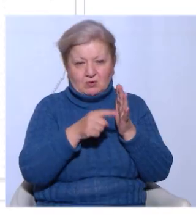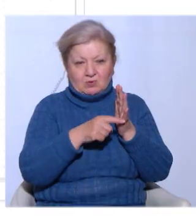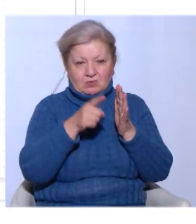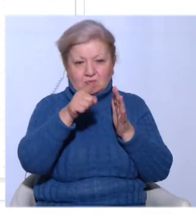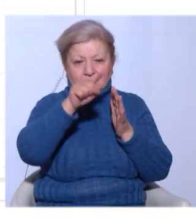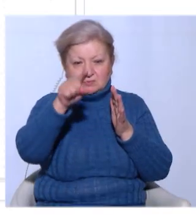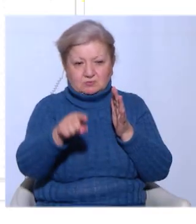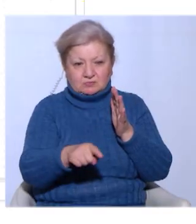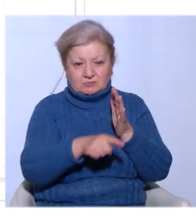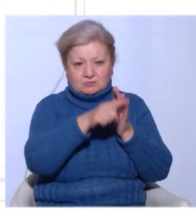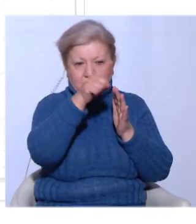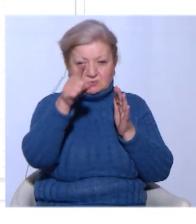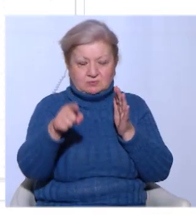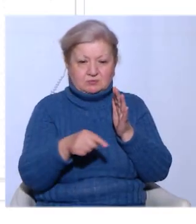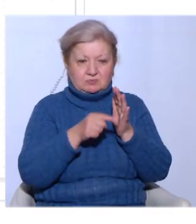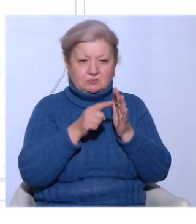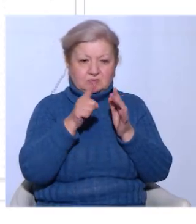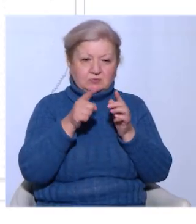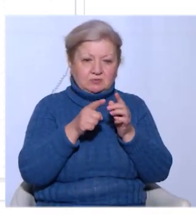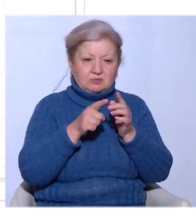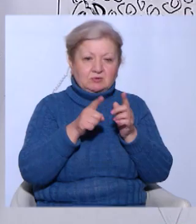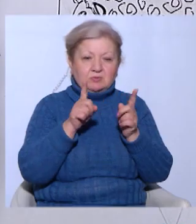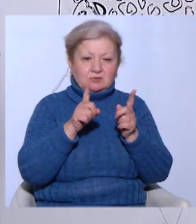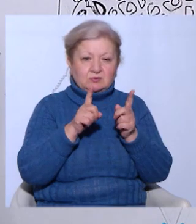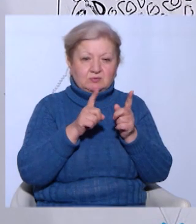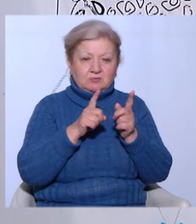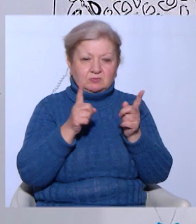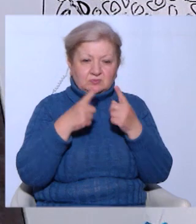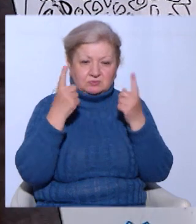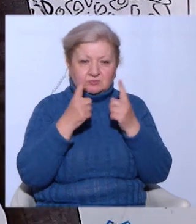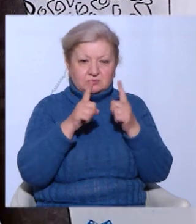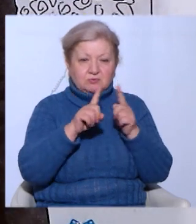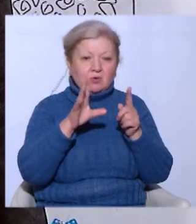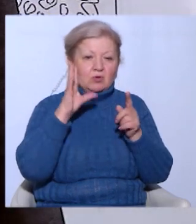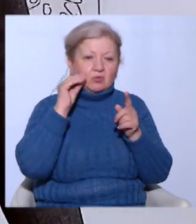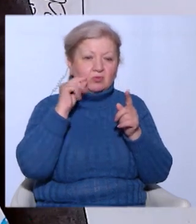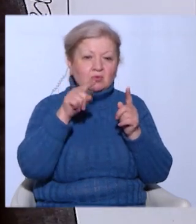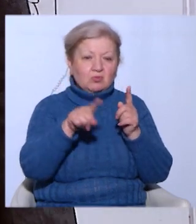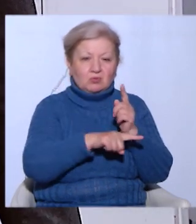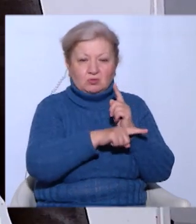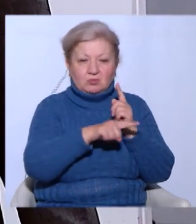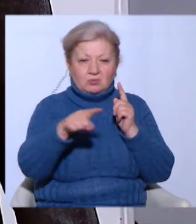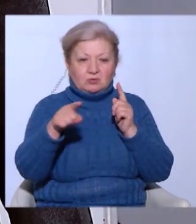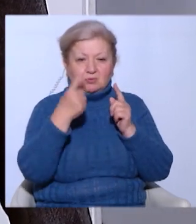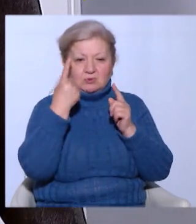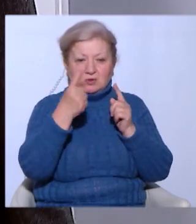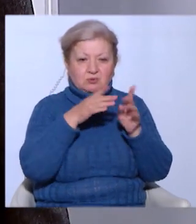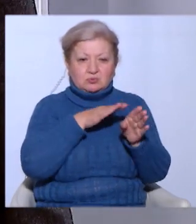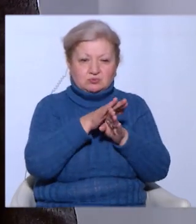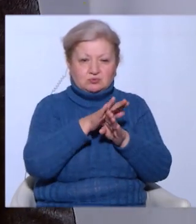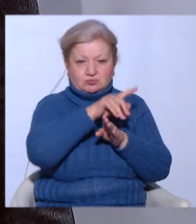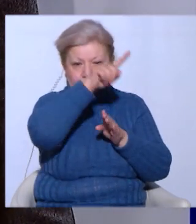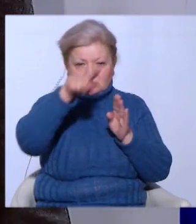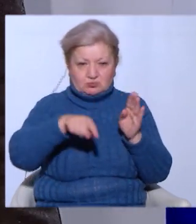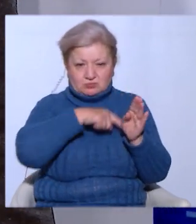ამ წერტილის გარშემო. საერთოდ დრო, რომლის განმავლობაში ერთი სრული